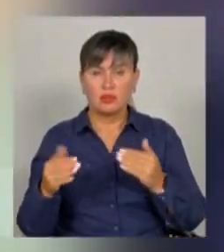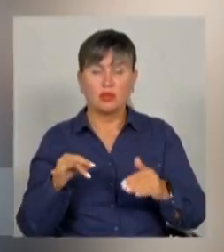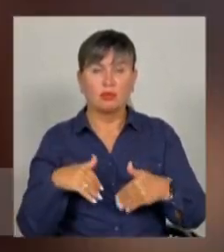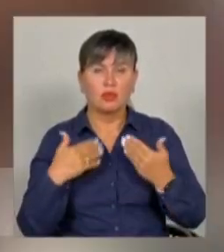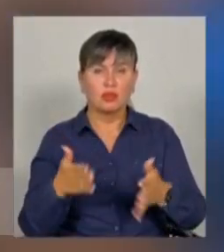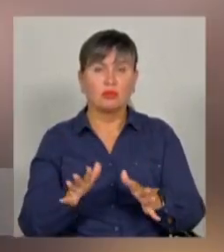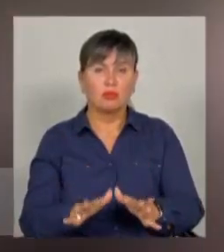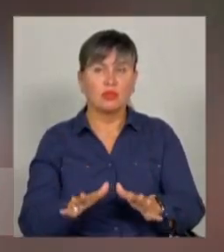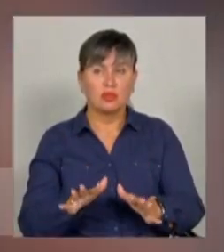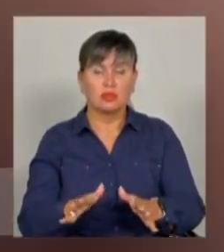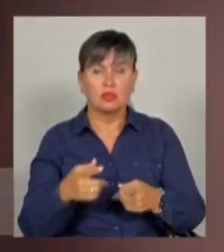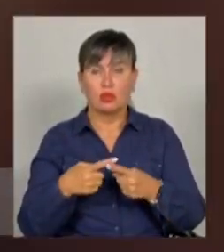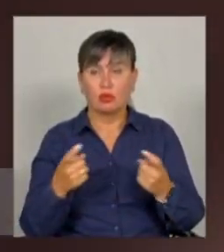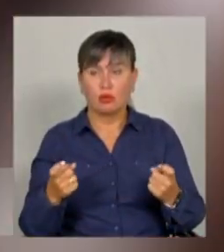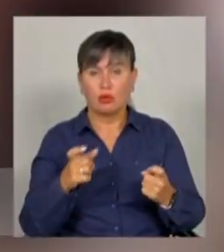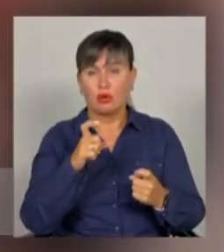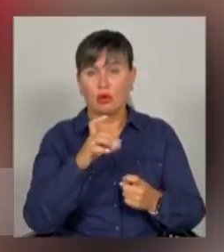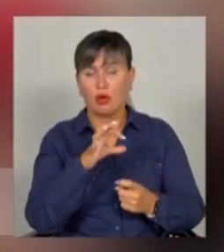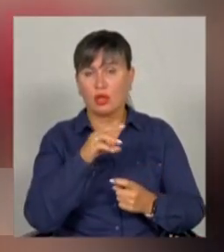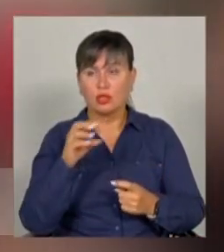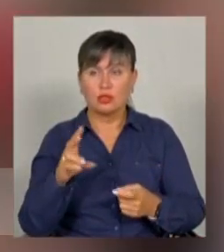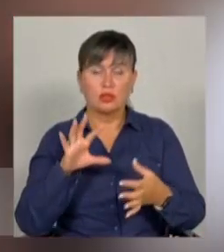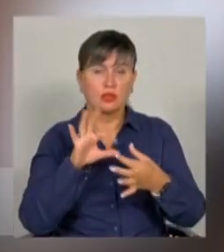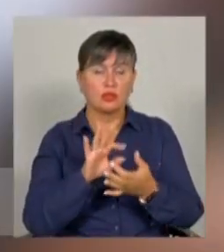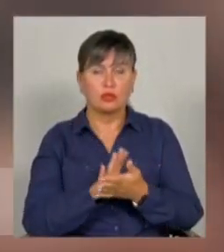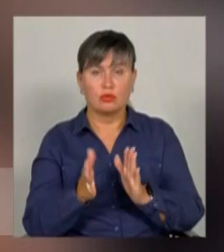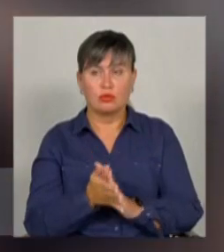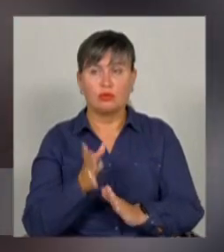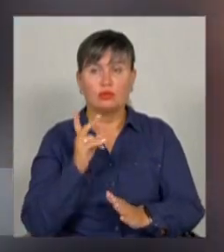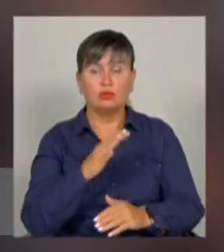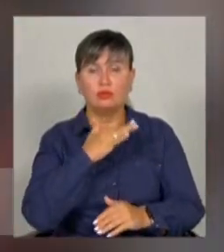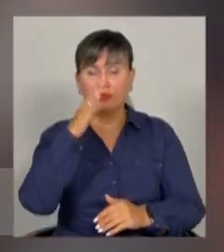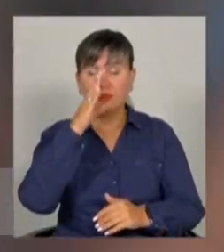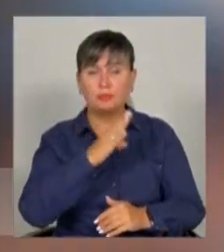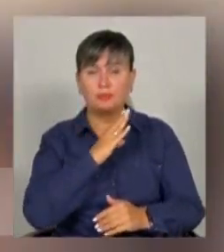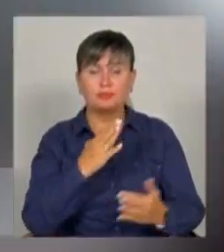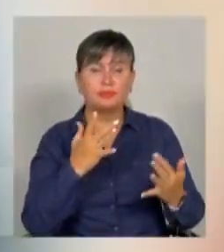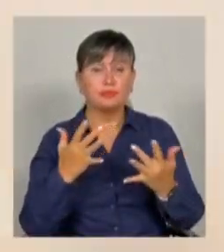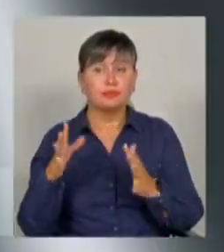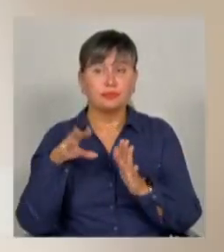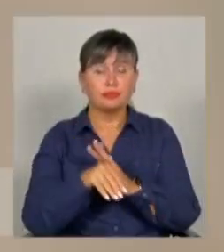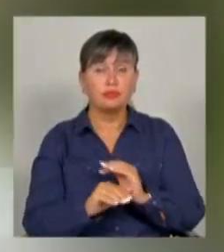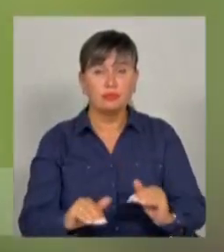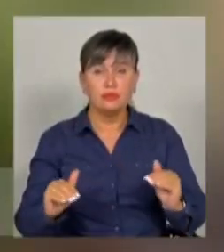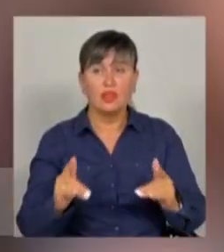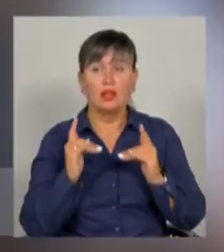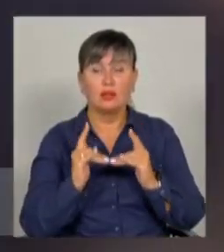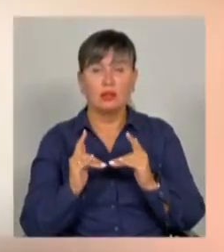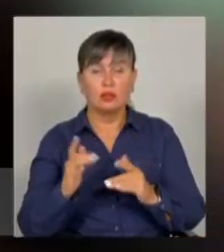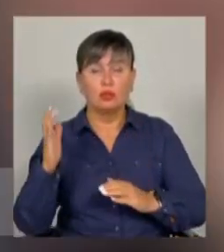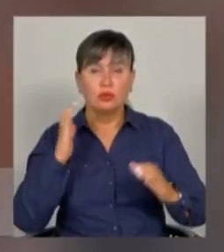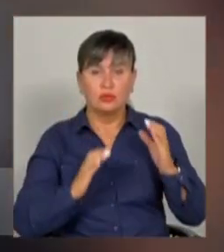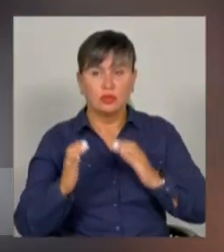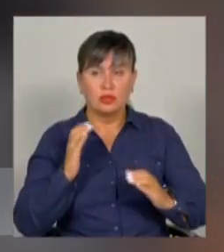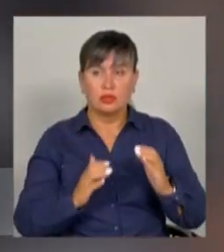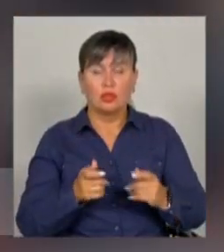предложили места в хостелах, с которыми заключены соглашения. Однако многие родители потребовали заселить их детей в общежитие